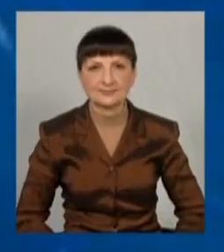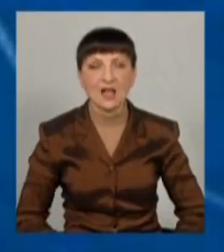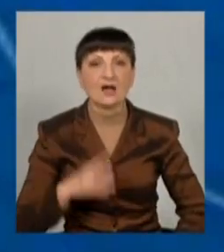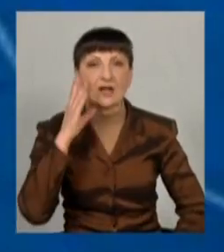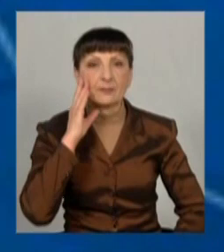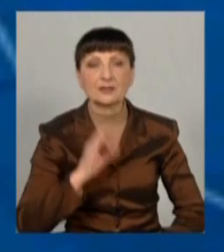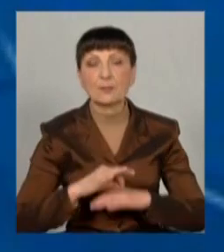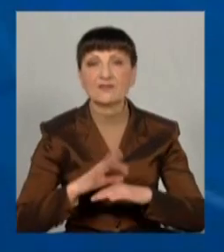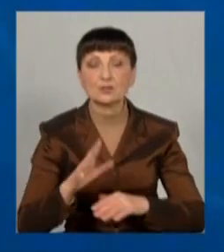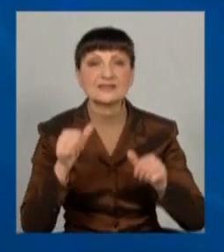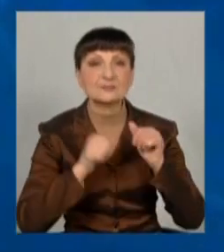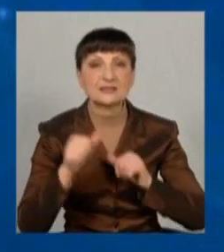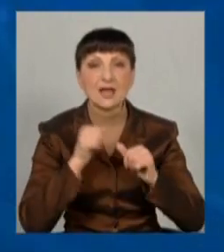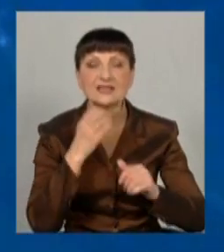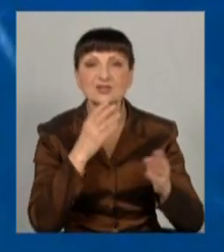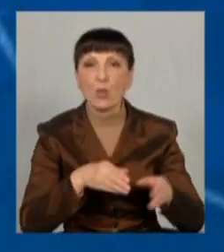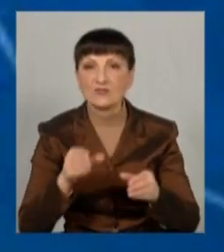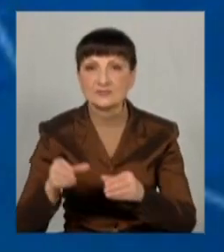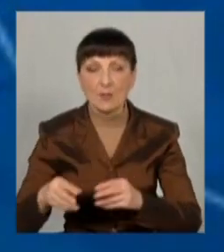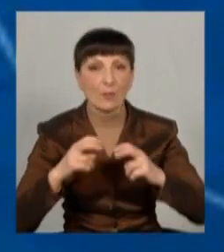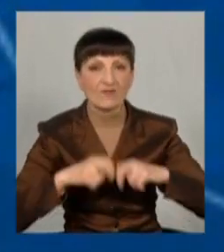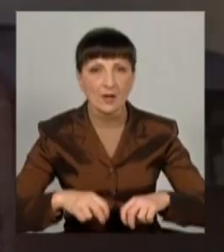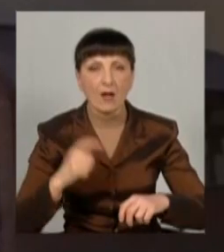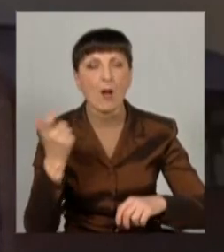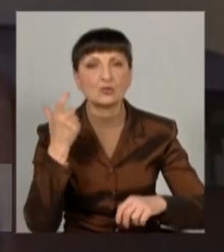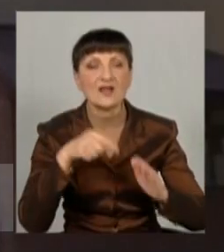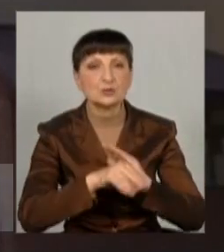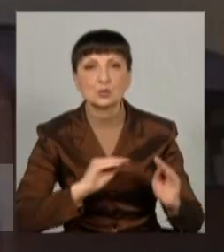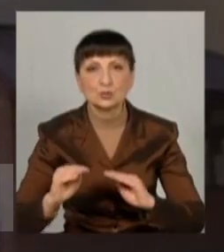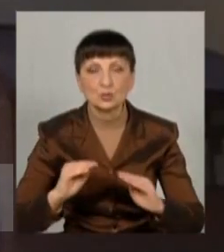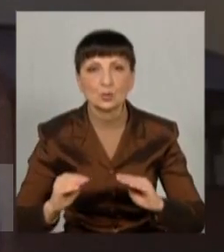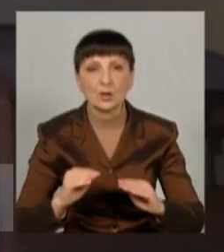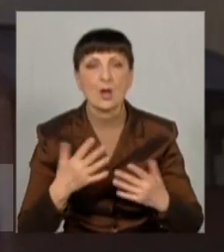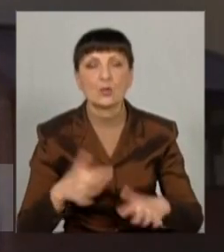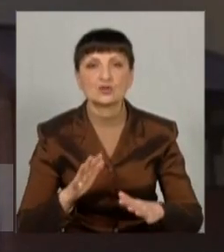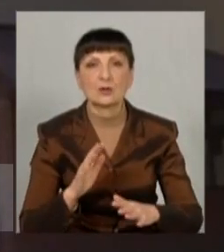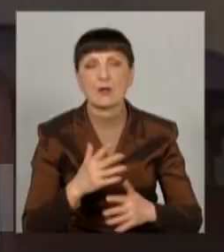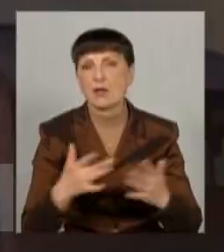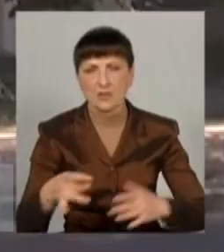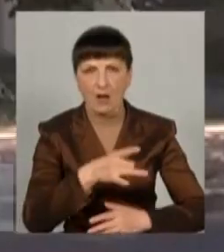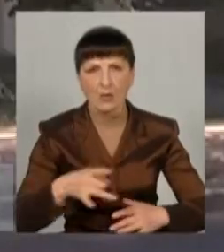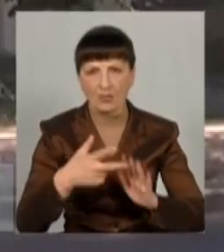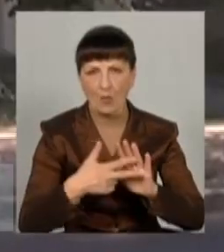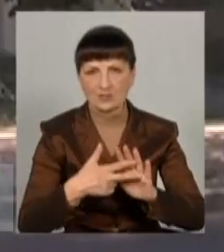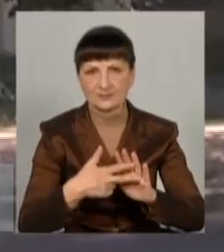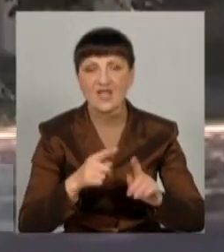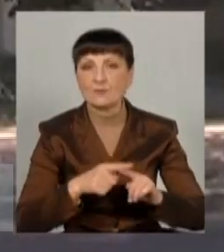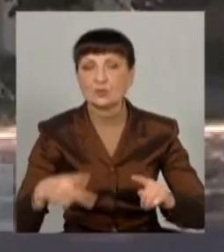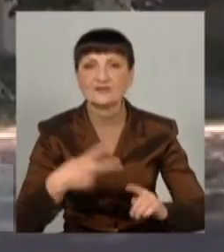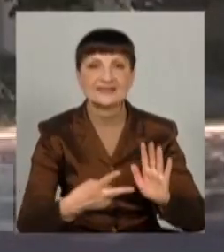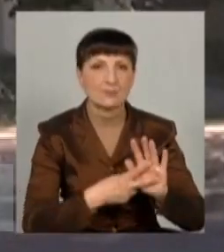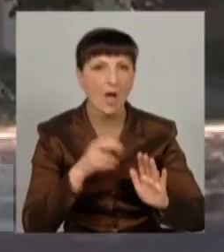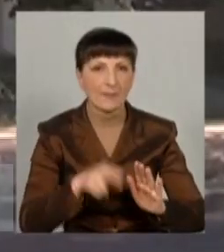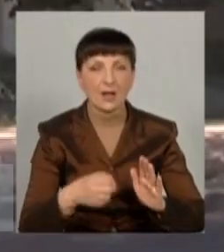В Алматы проведут испытания тепловых сетей. Проверка коммунальной инфраструктуры охватит все 8 районов города в период с